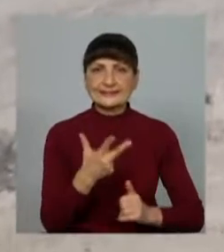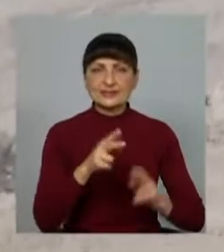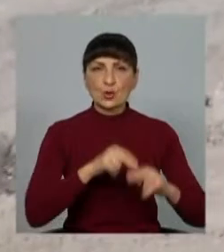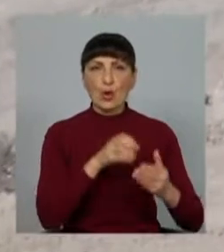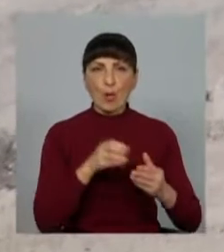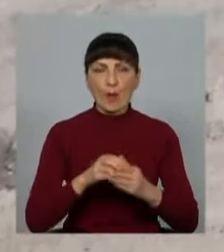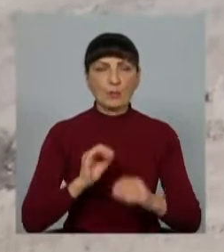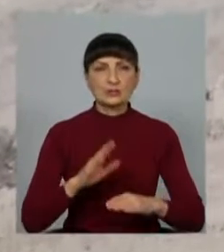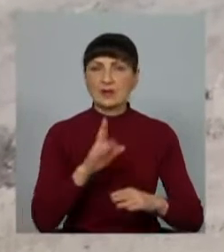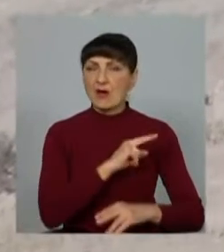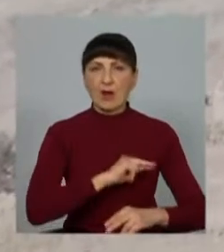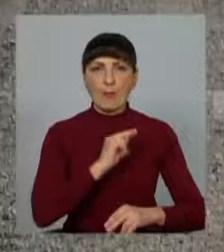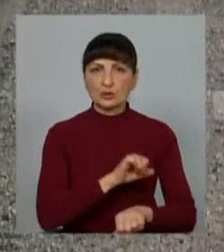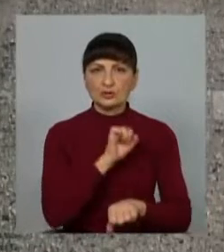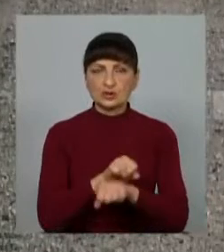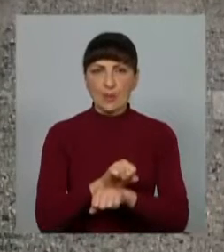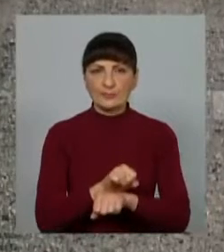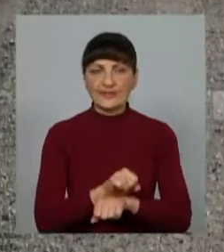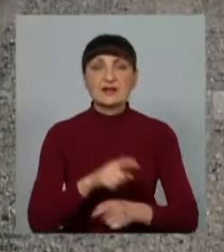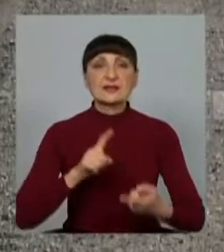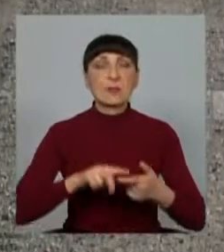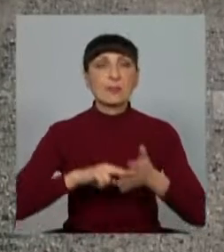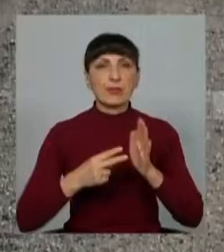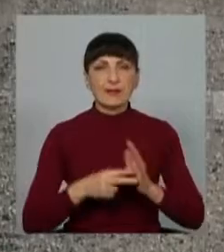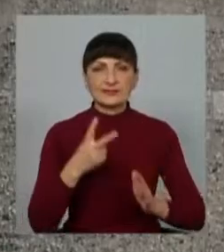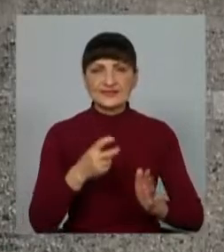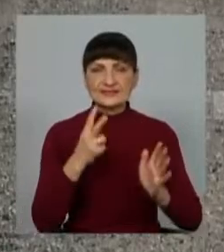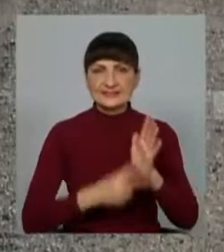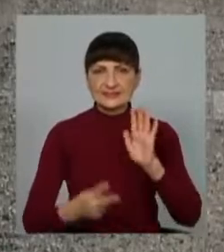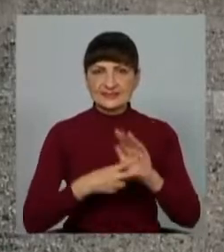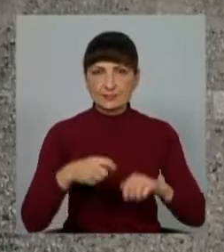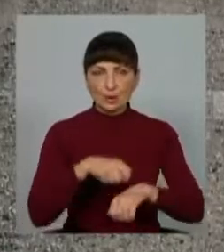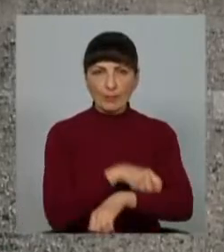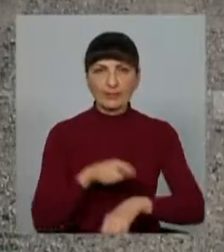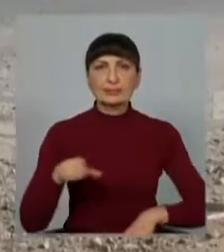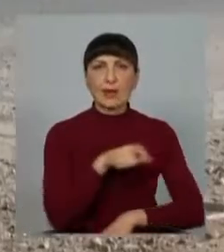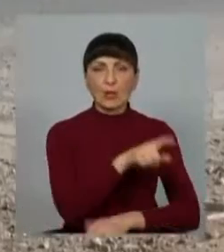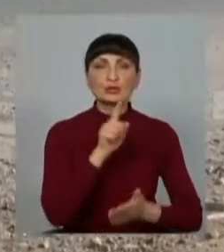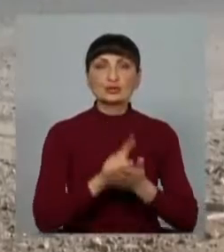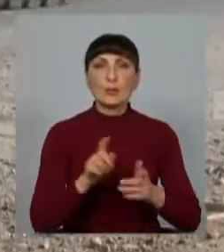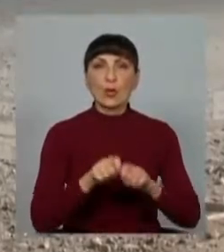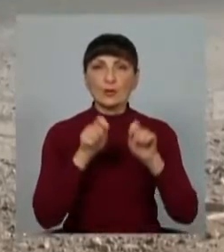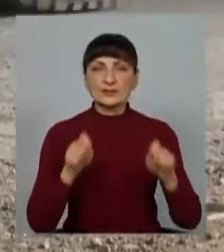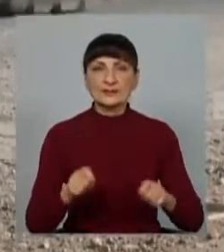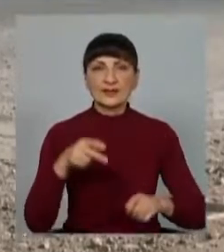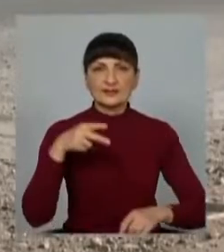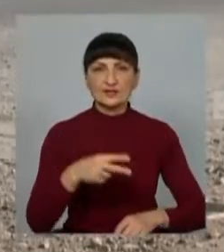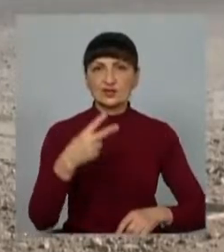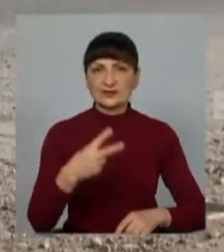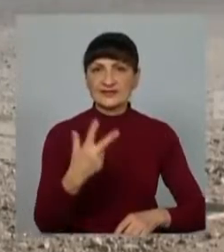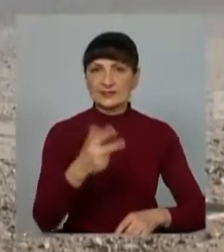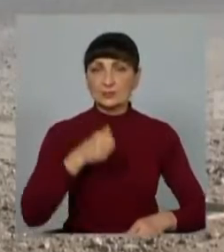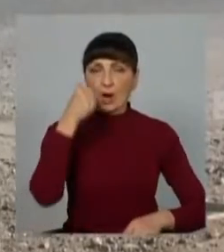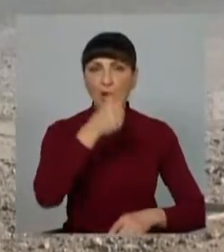отстранены от работ, заявляют представители «Казавтожол». Согласно плану, 277 километров автодороги должны быть сданы в эксплуатацию в